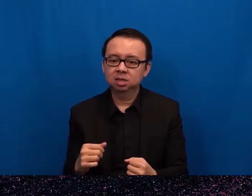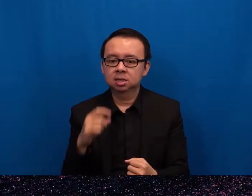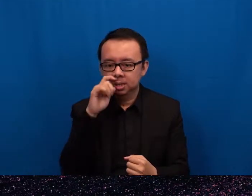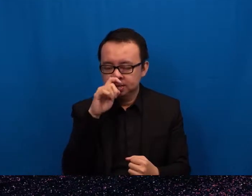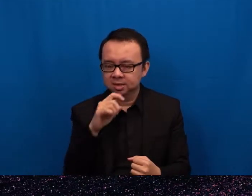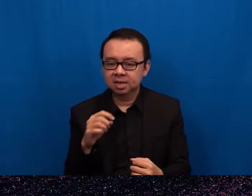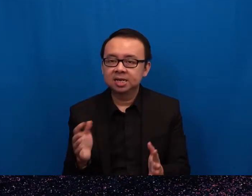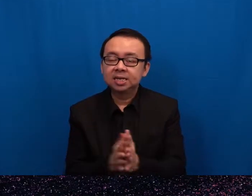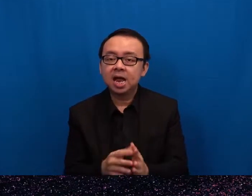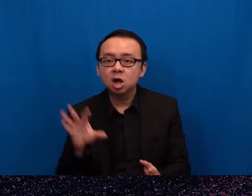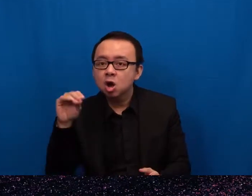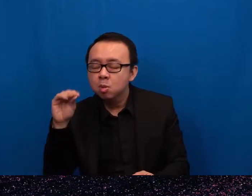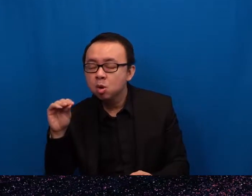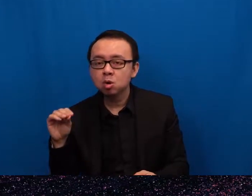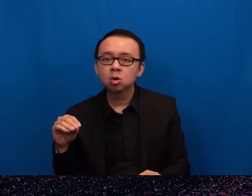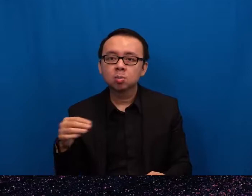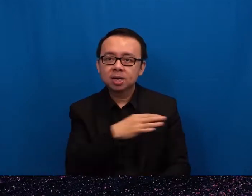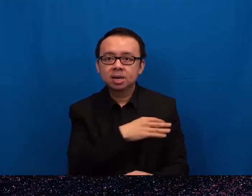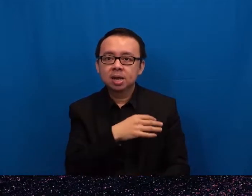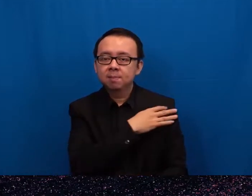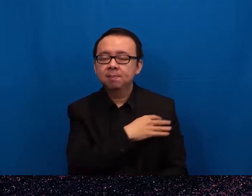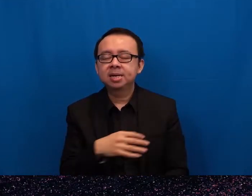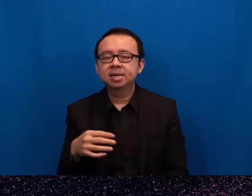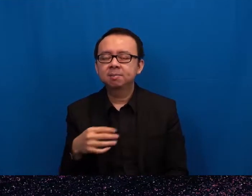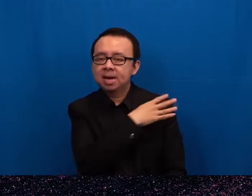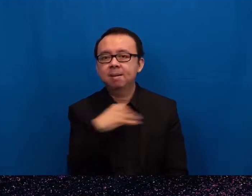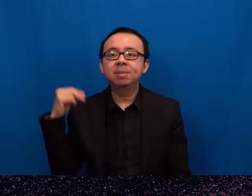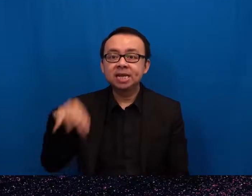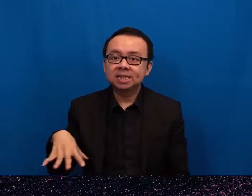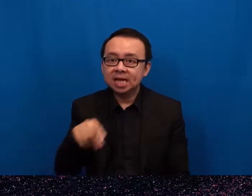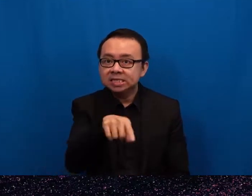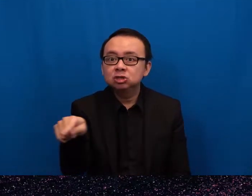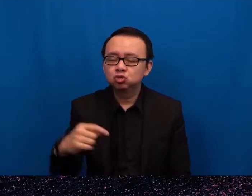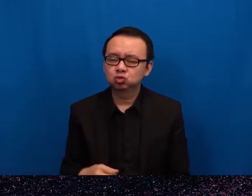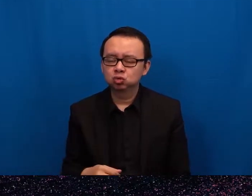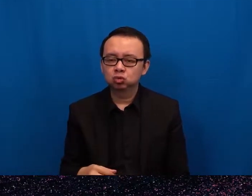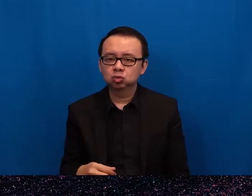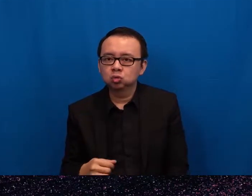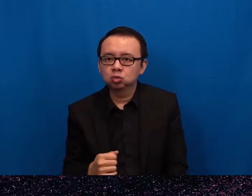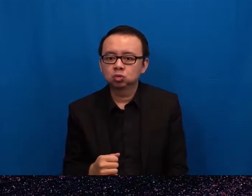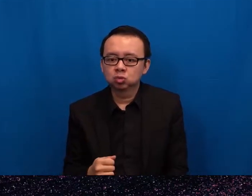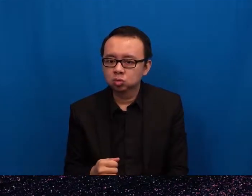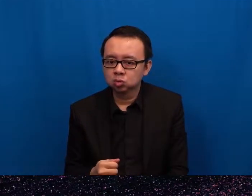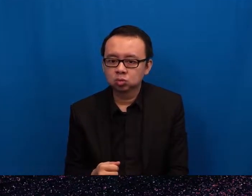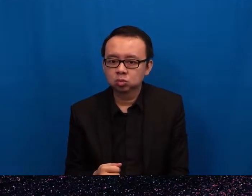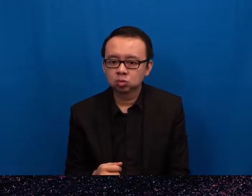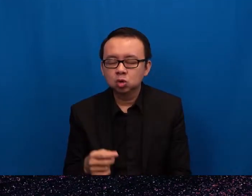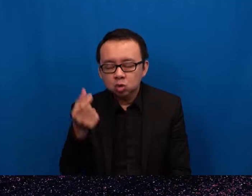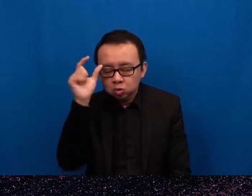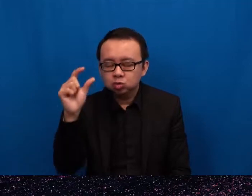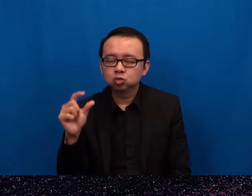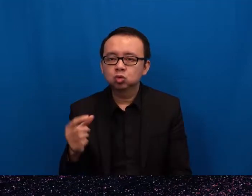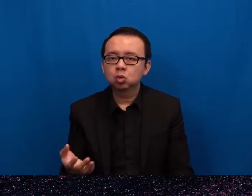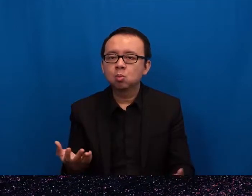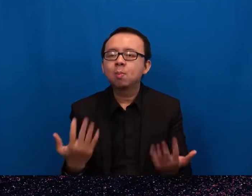setempat. Atau siapa yang bawa Anda, aku siap dibaptis untuk diarahkan. Nah, agak sedikit beda dengan konteks itu. Tapi yang sama